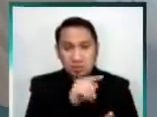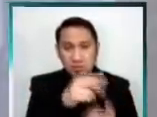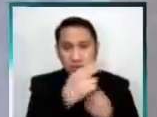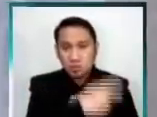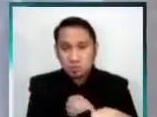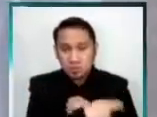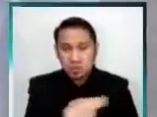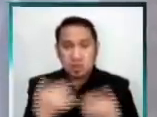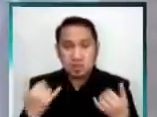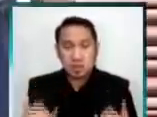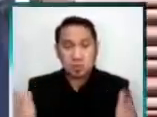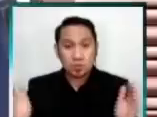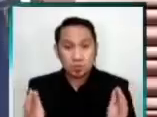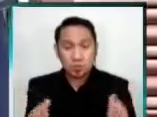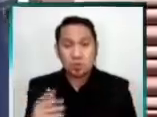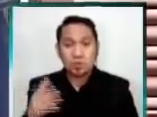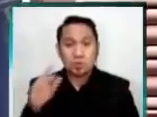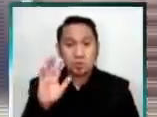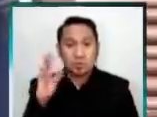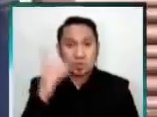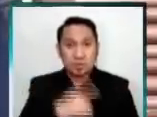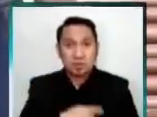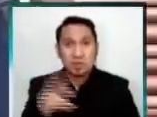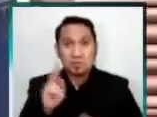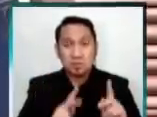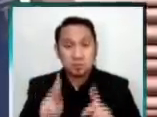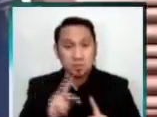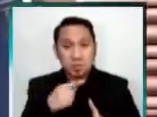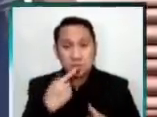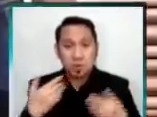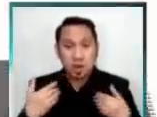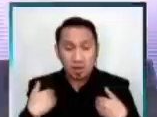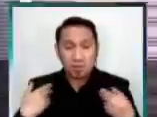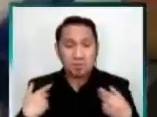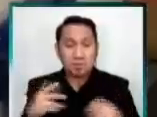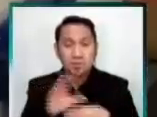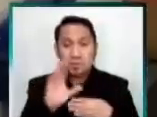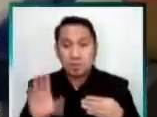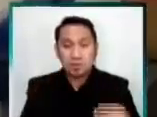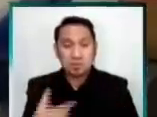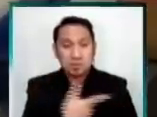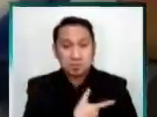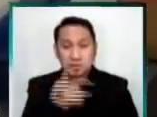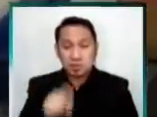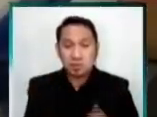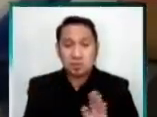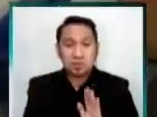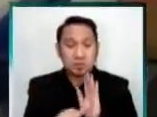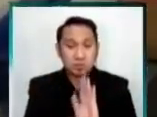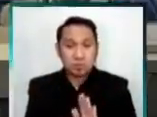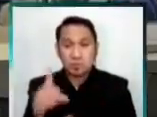sa 5 araw ang quarantine period ng fully vaccinated healthcare workers na nagatrabaho sa mga ospital. Maglalabas daw ang DOH ng